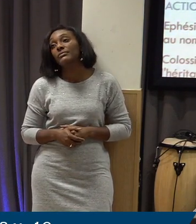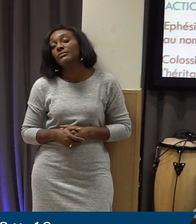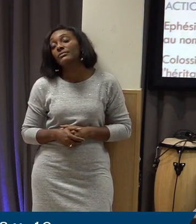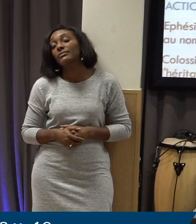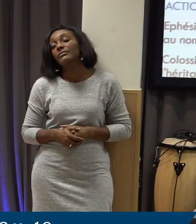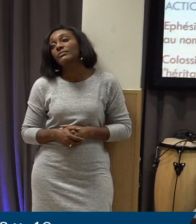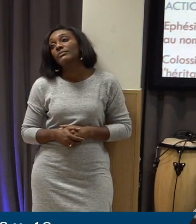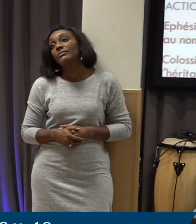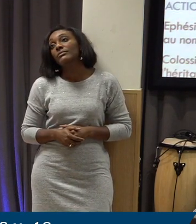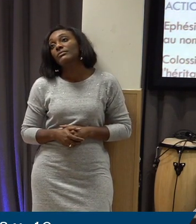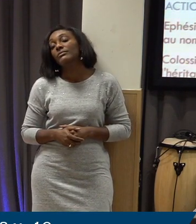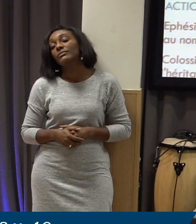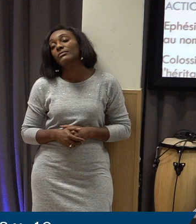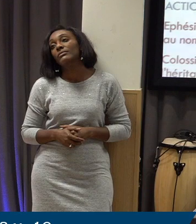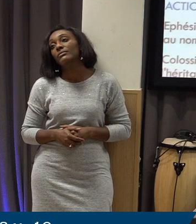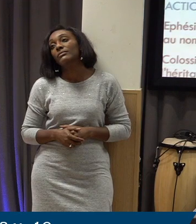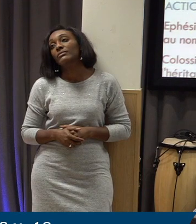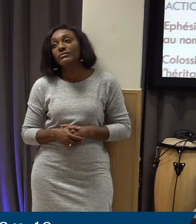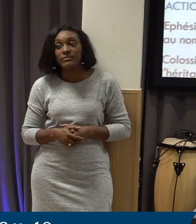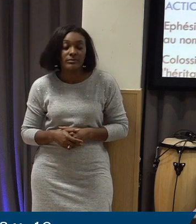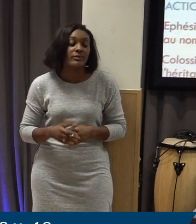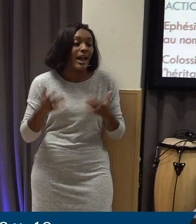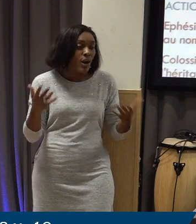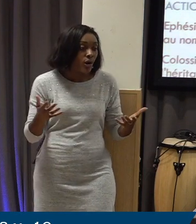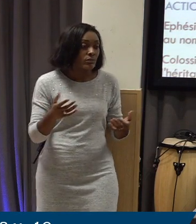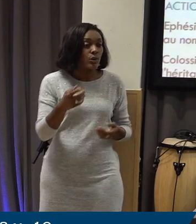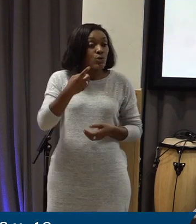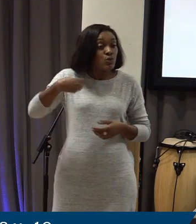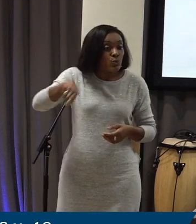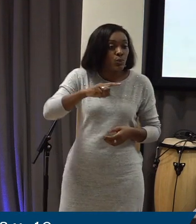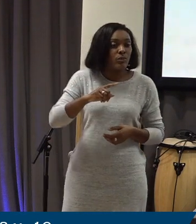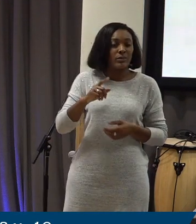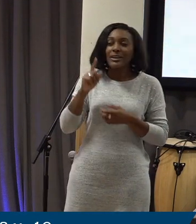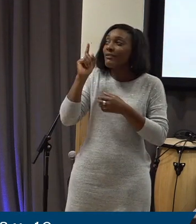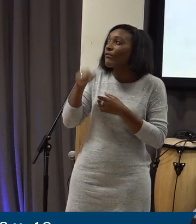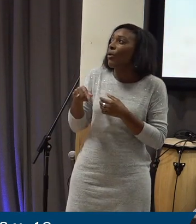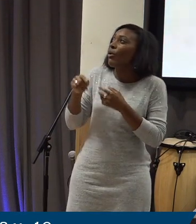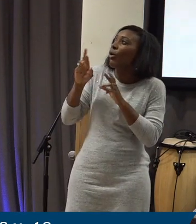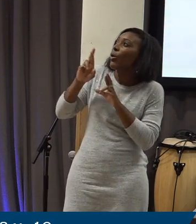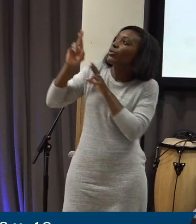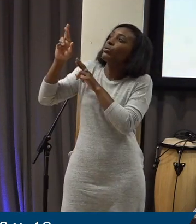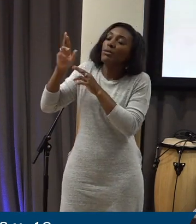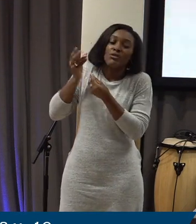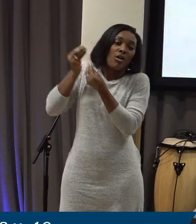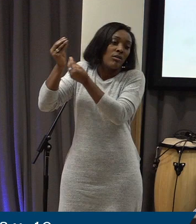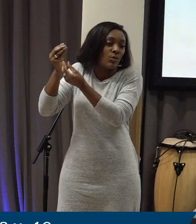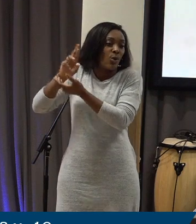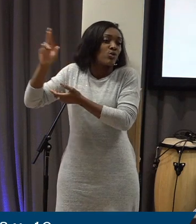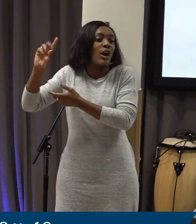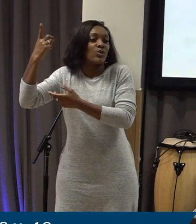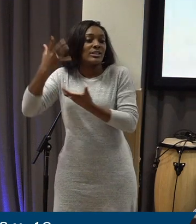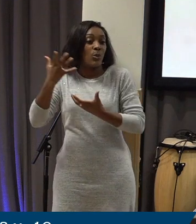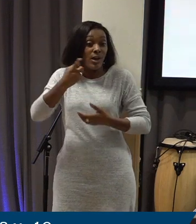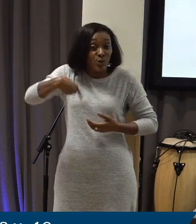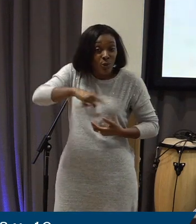peuple. » Ce que nous devons rendre, c'est notre vie. C'est